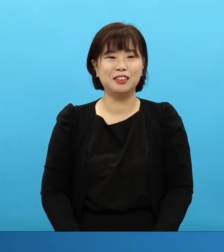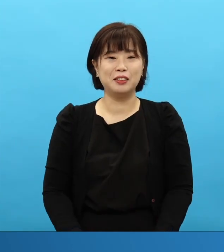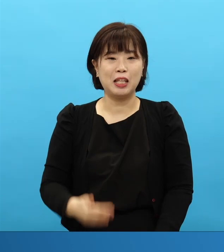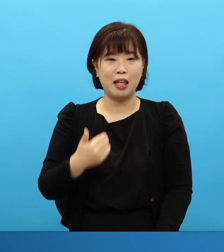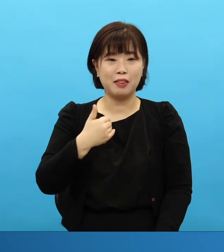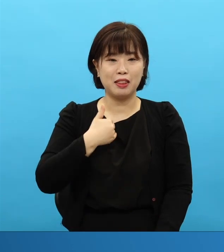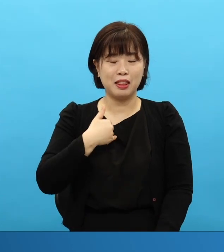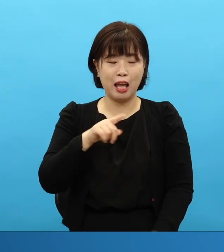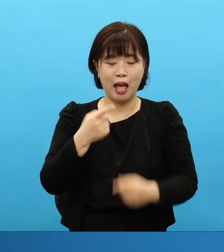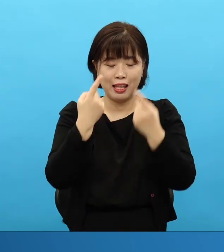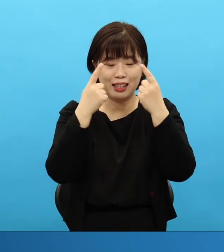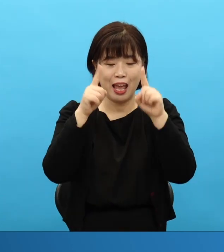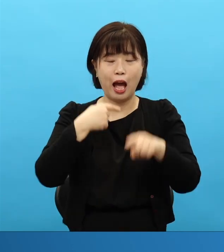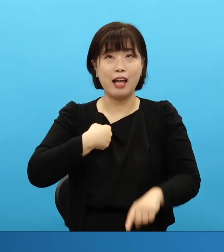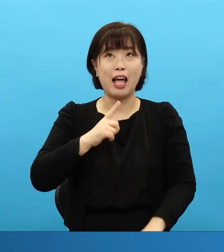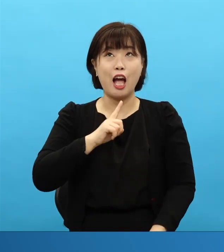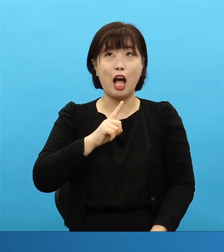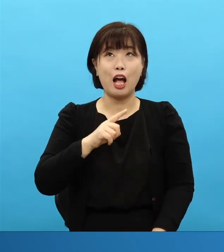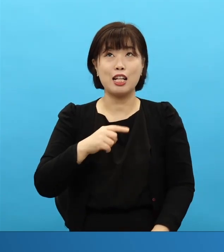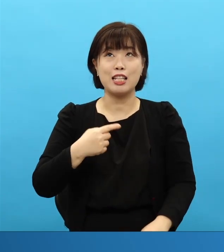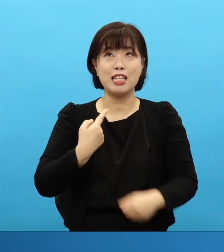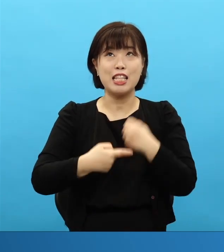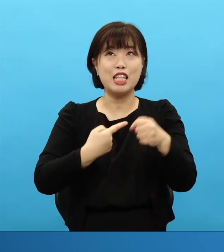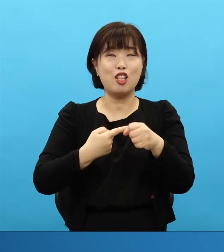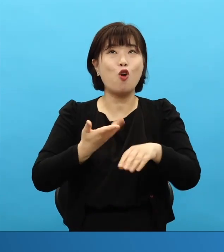거는 그거밖에 없는 것 같아요.